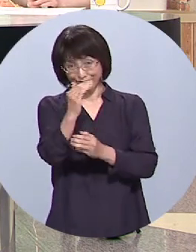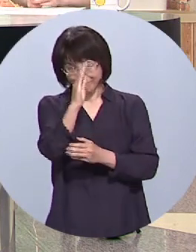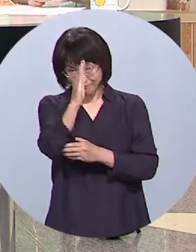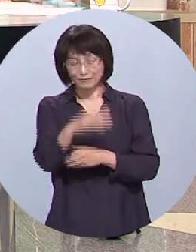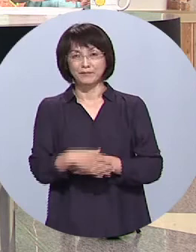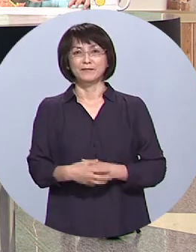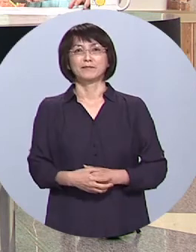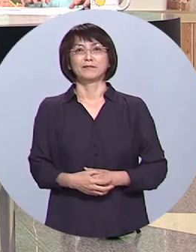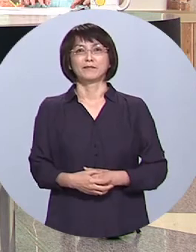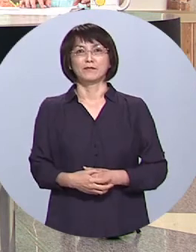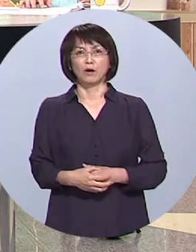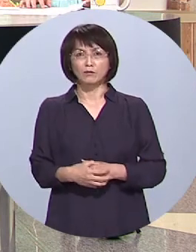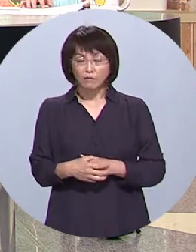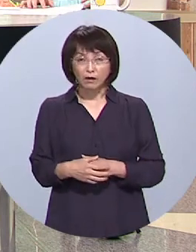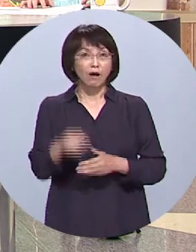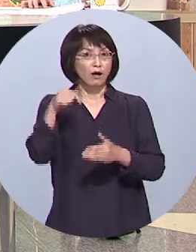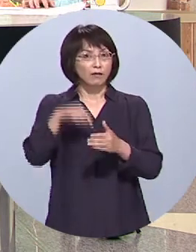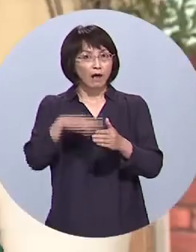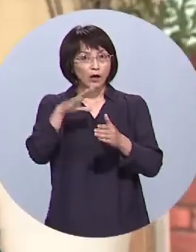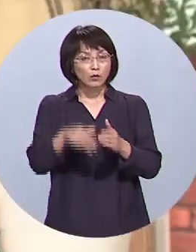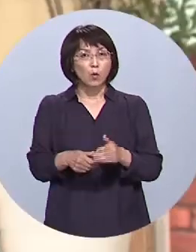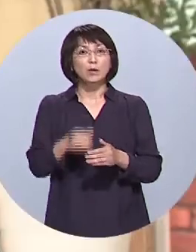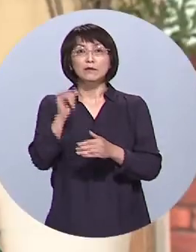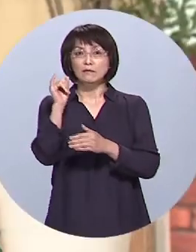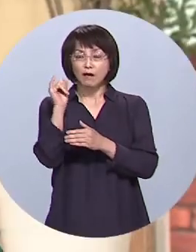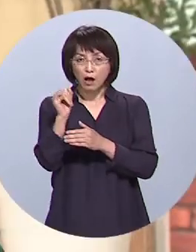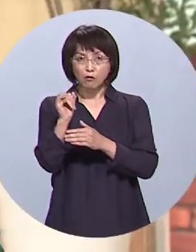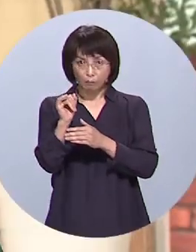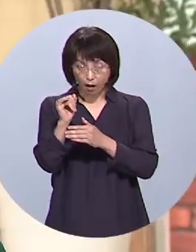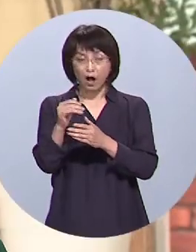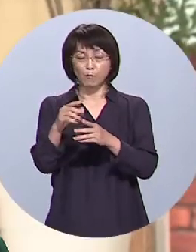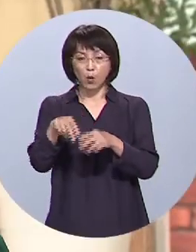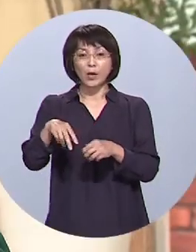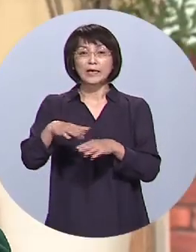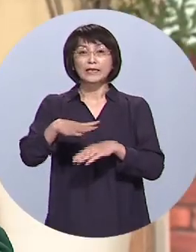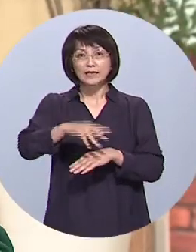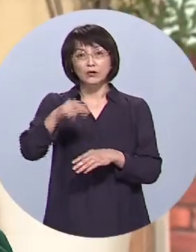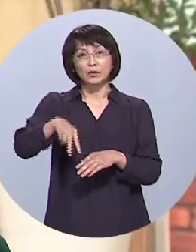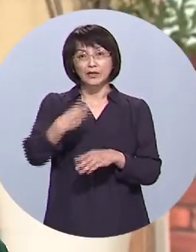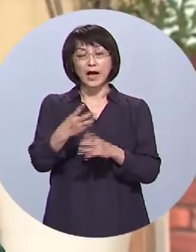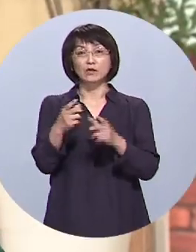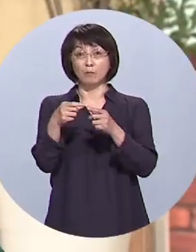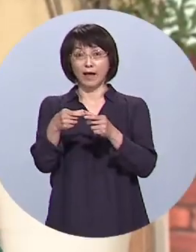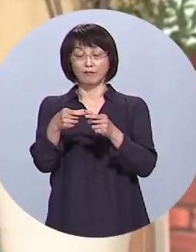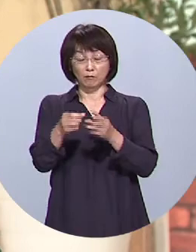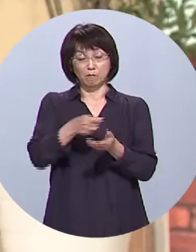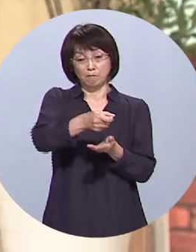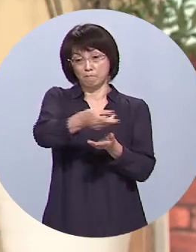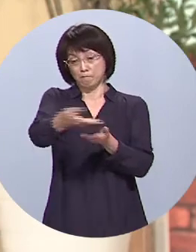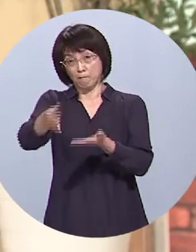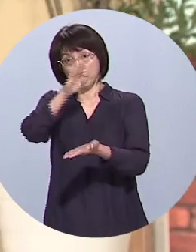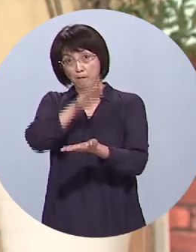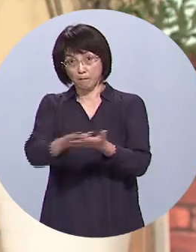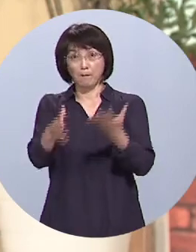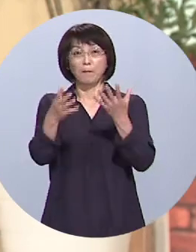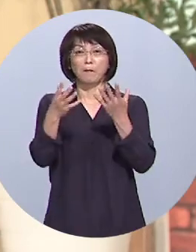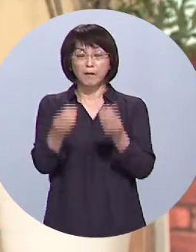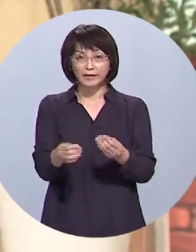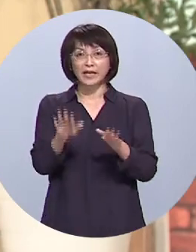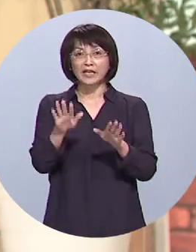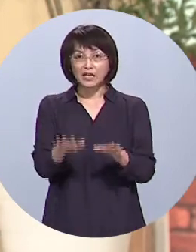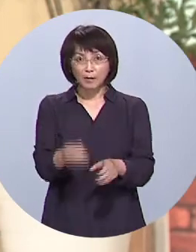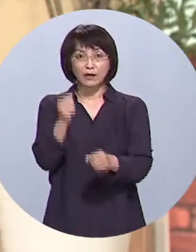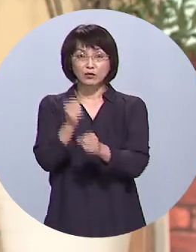聞くところによると内藤さんはもう最初に配れたの全部配っちゃった。 最初にいただいた200枚はもう配り終え、 すごいな。 その増刷していただいて